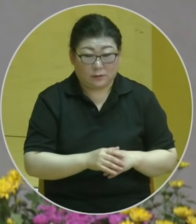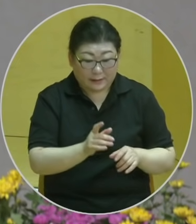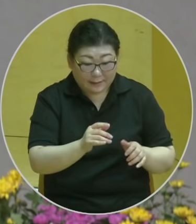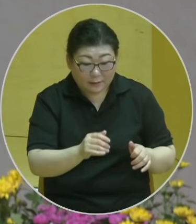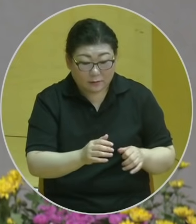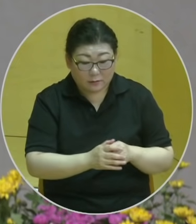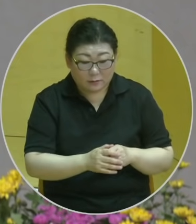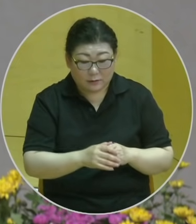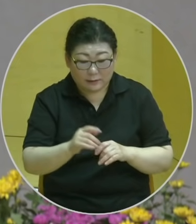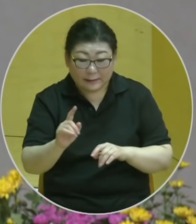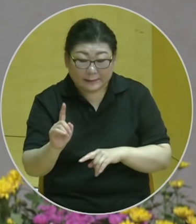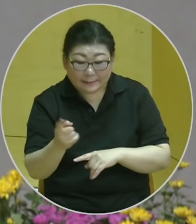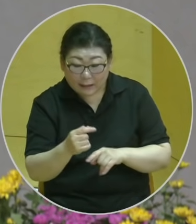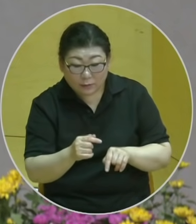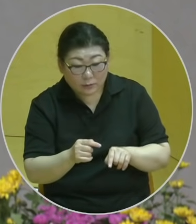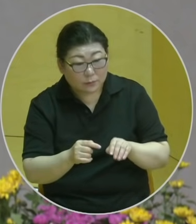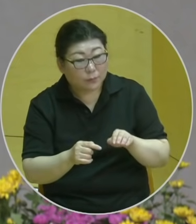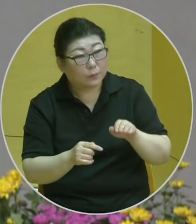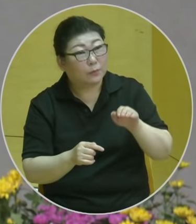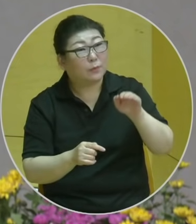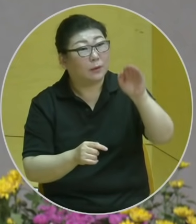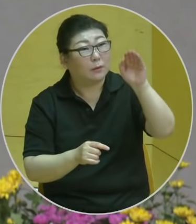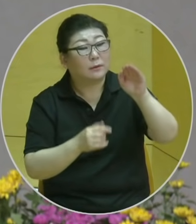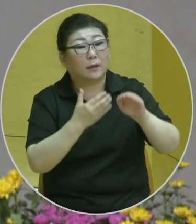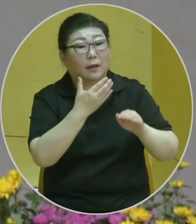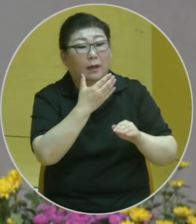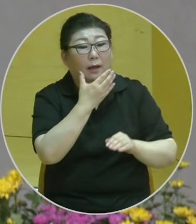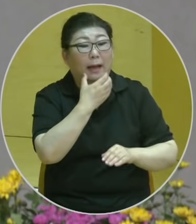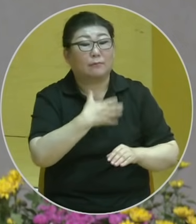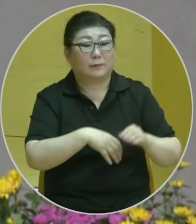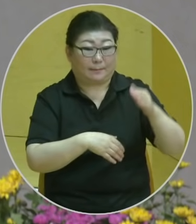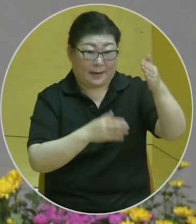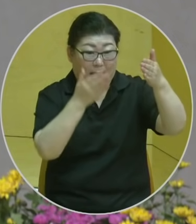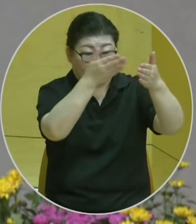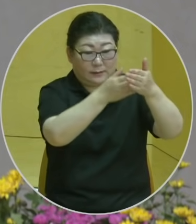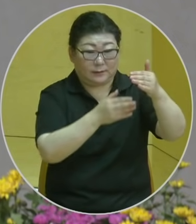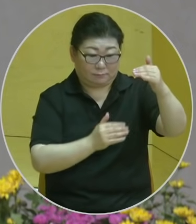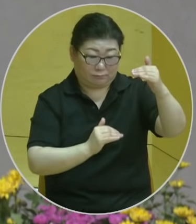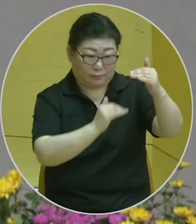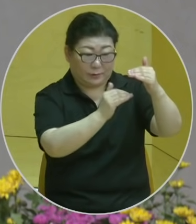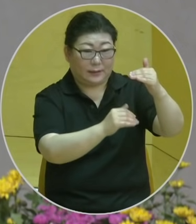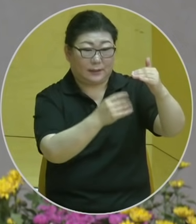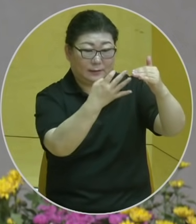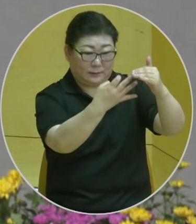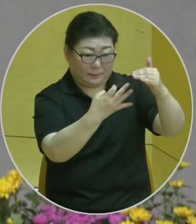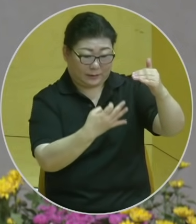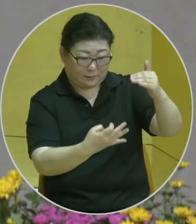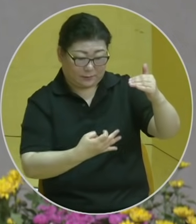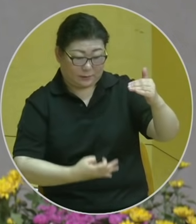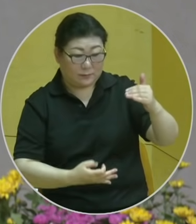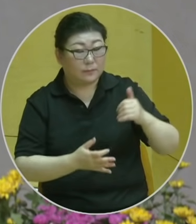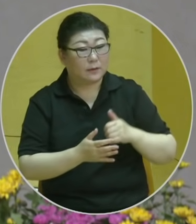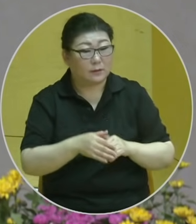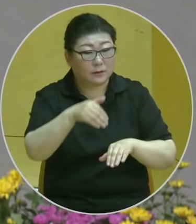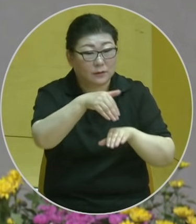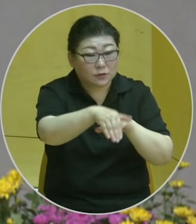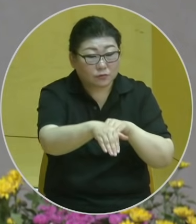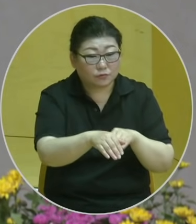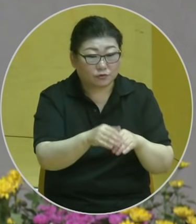기록하는데 14대 14대 14대까지 정리를 해서 해놓은 것을 보면 성경이 아주 능통한